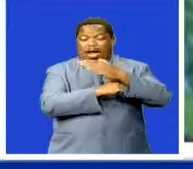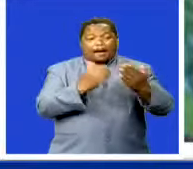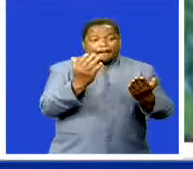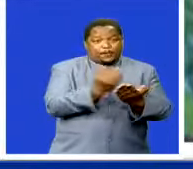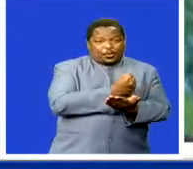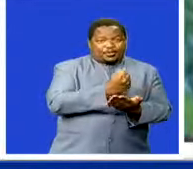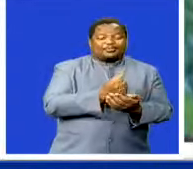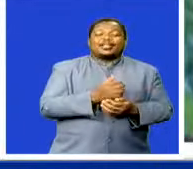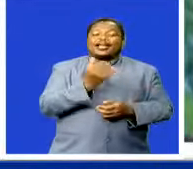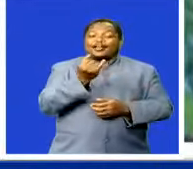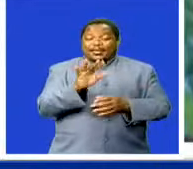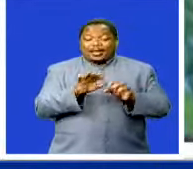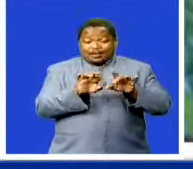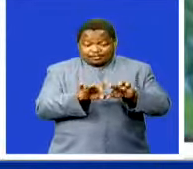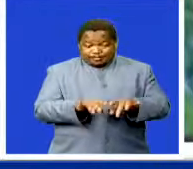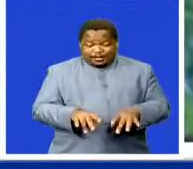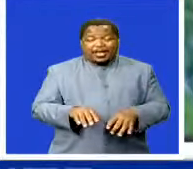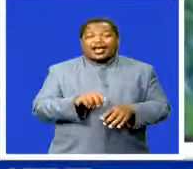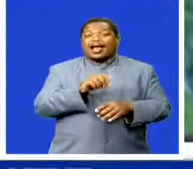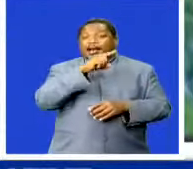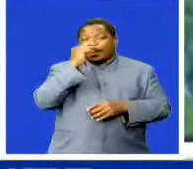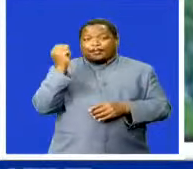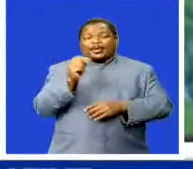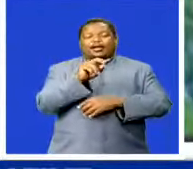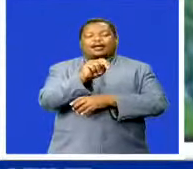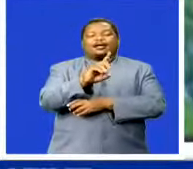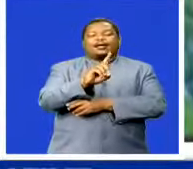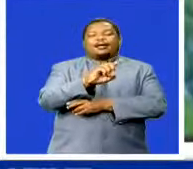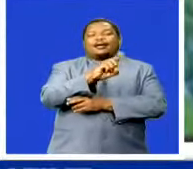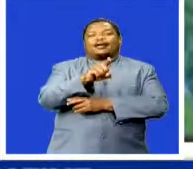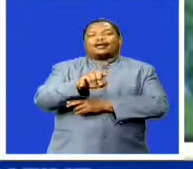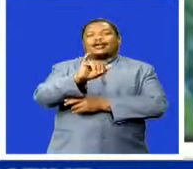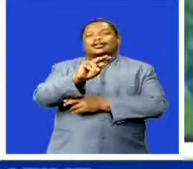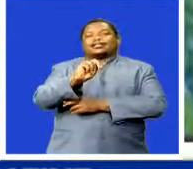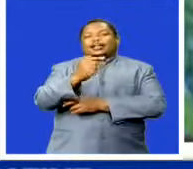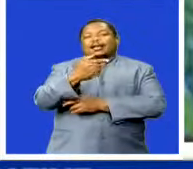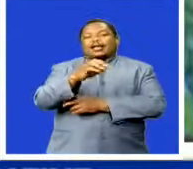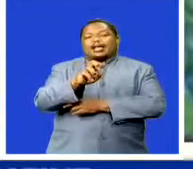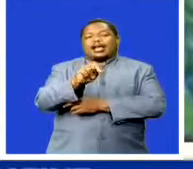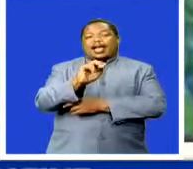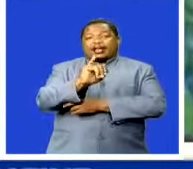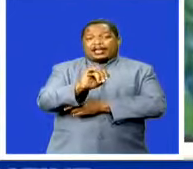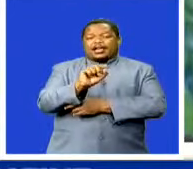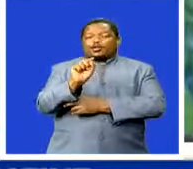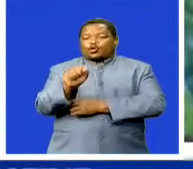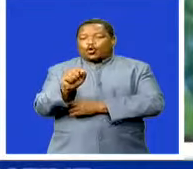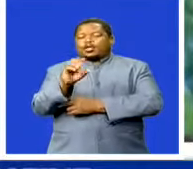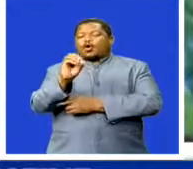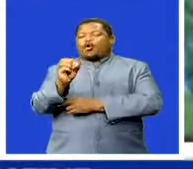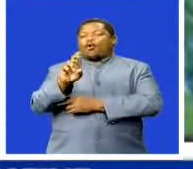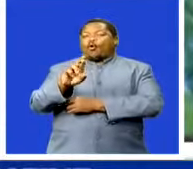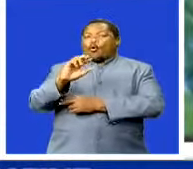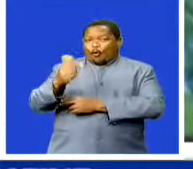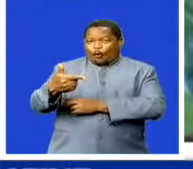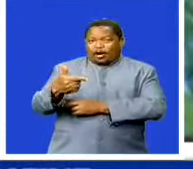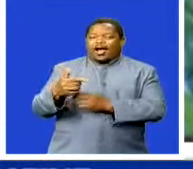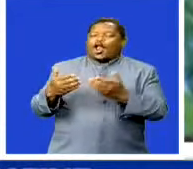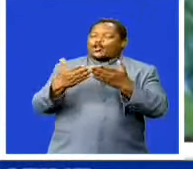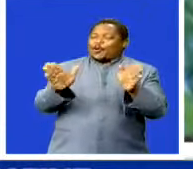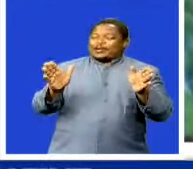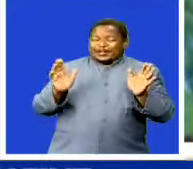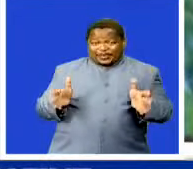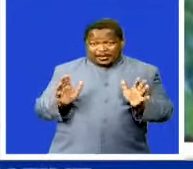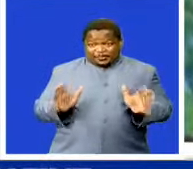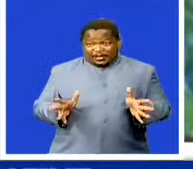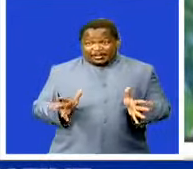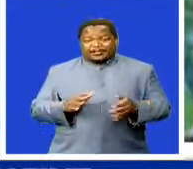inzingeni.org sitsite nasikhuluma ngema projects lapho kwachamuka lenye donor from overseas yathi cela sifuna